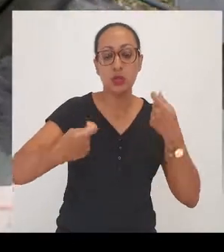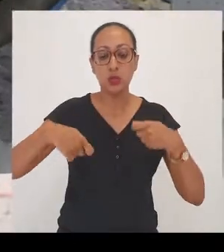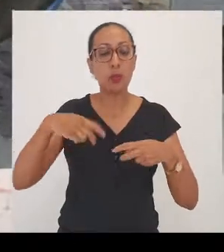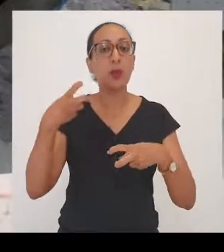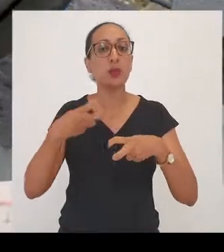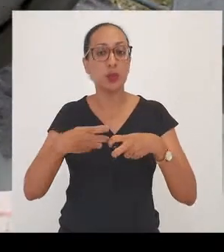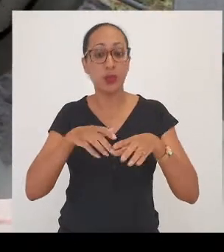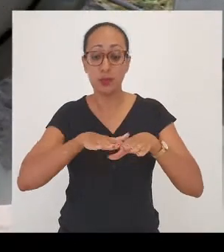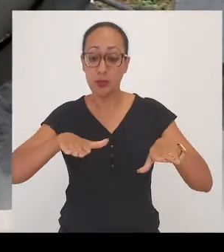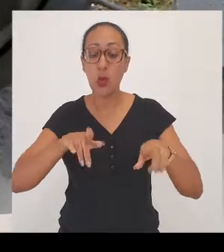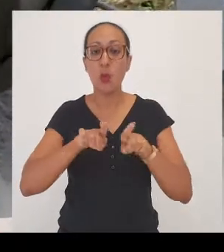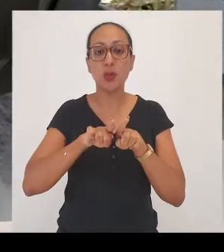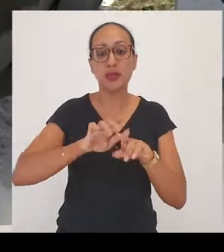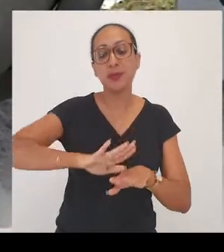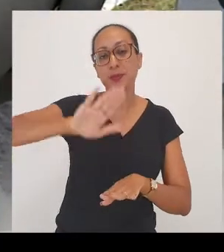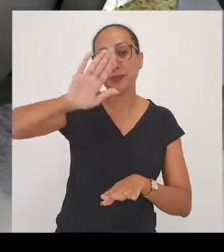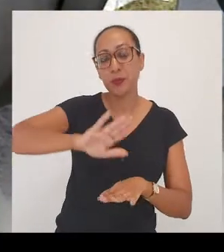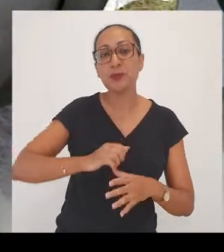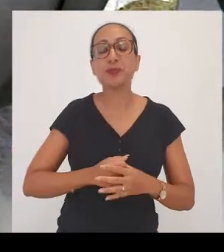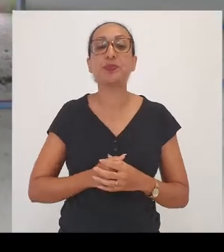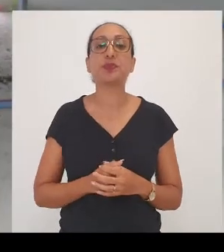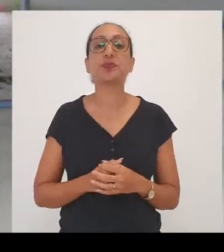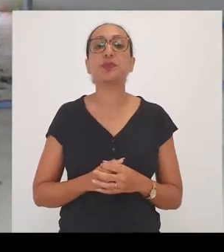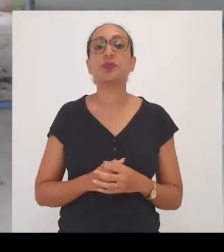revêtements souples et durs au sol et au mur.